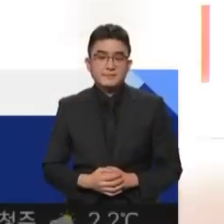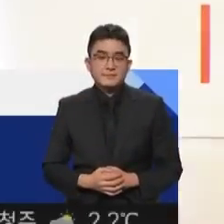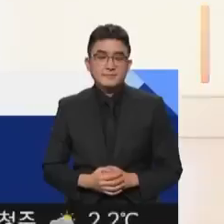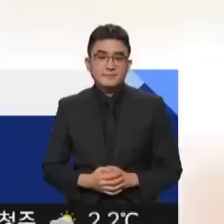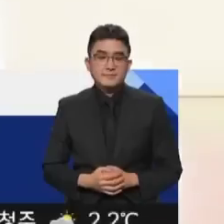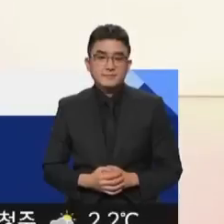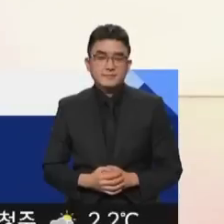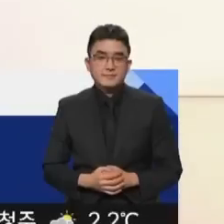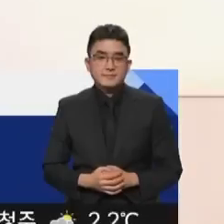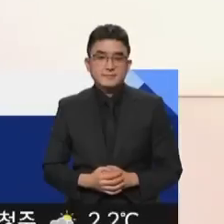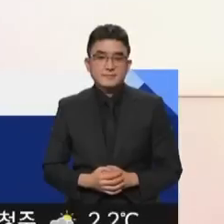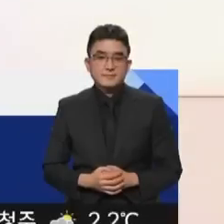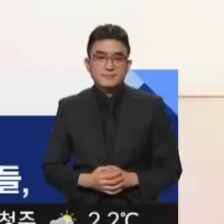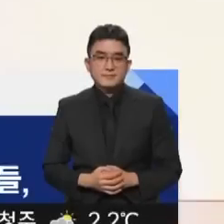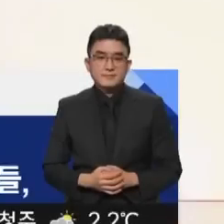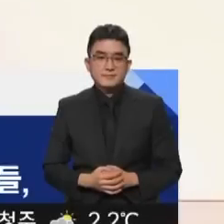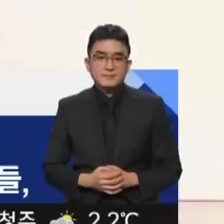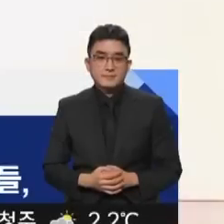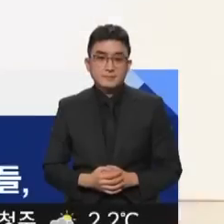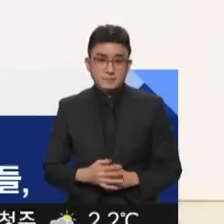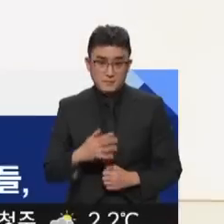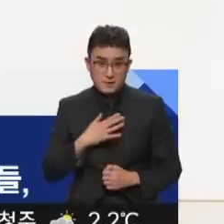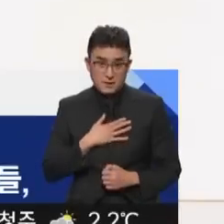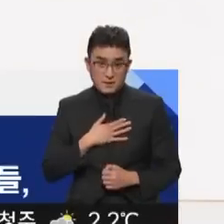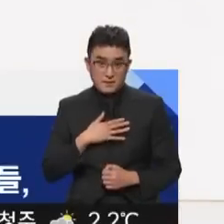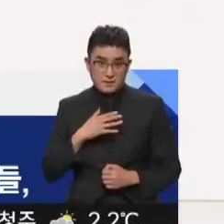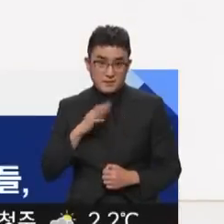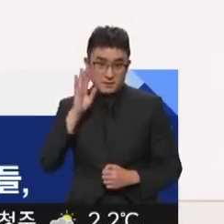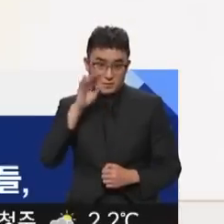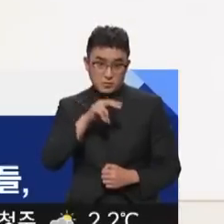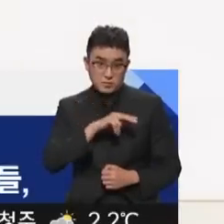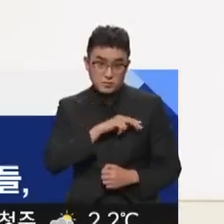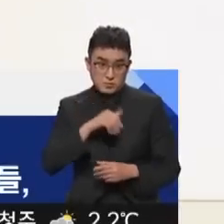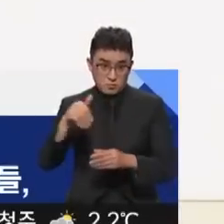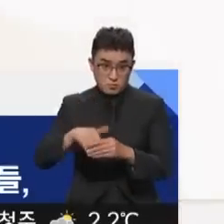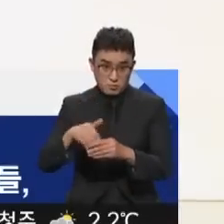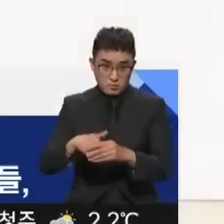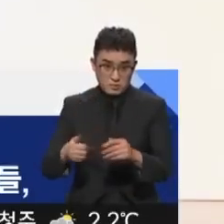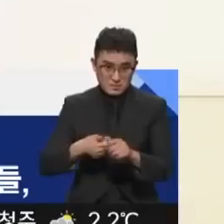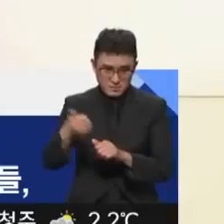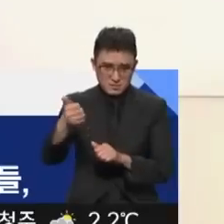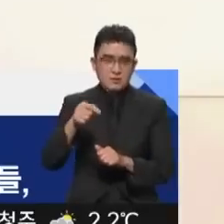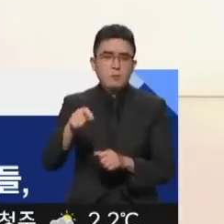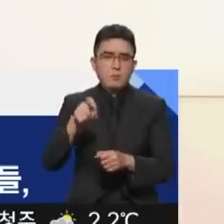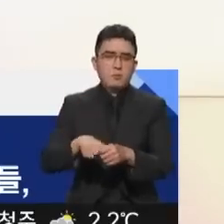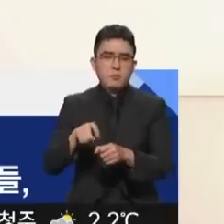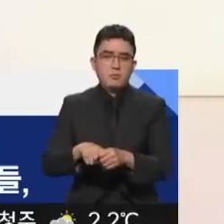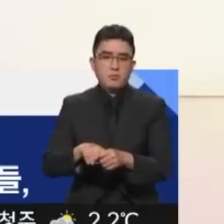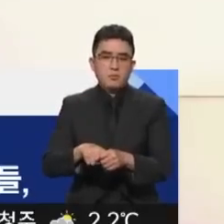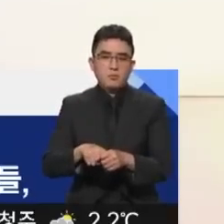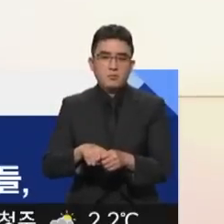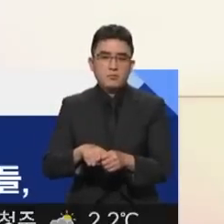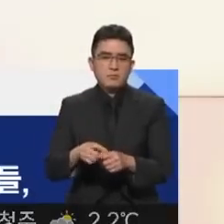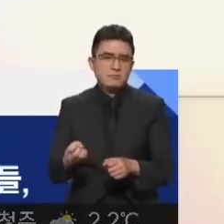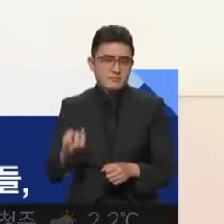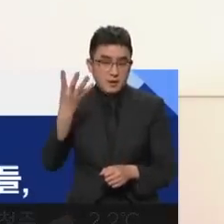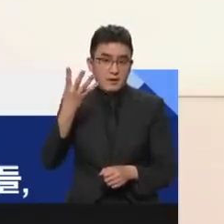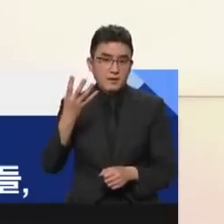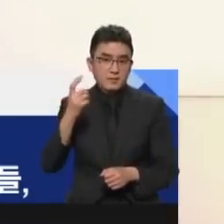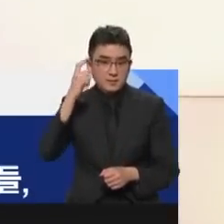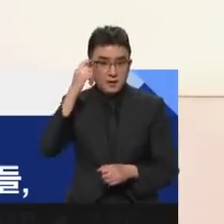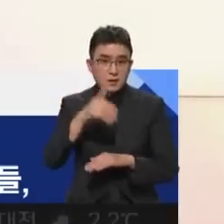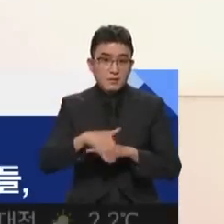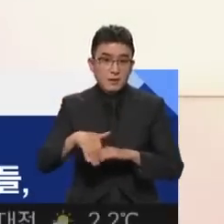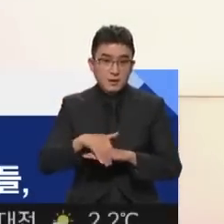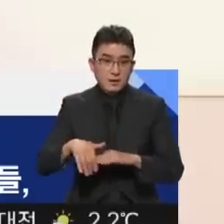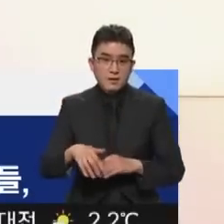부탁드립니다. 저는 총선 승리를 위해서 후보 등록을 했습니다. 사실 지금 현재